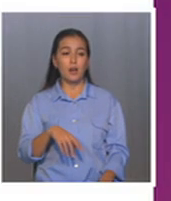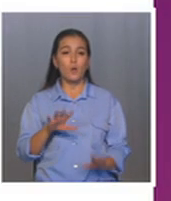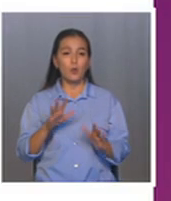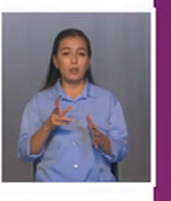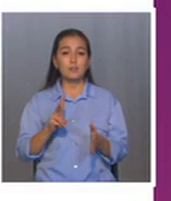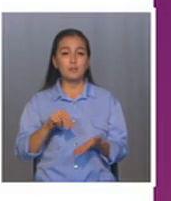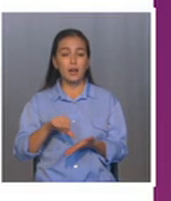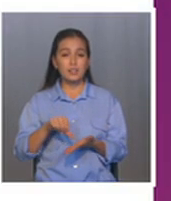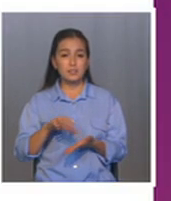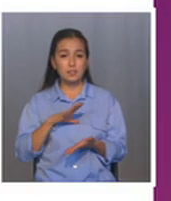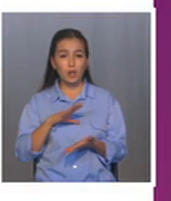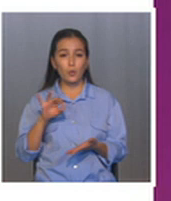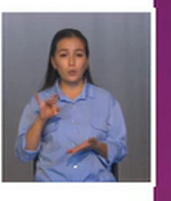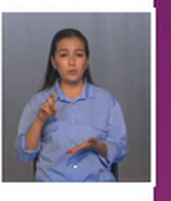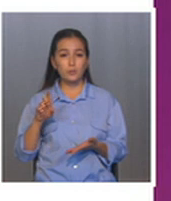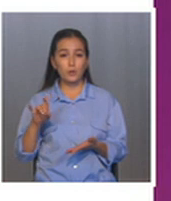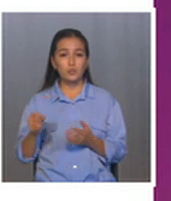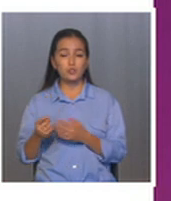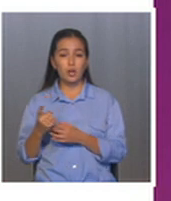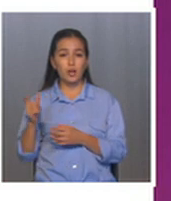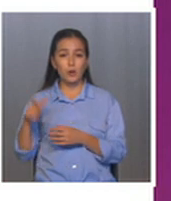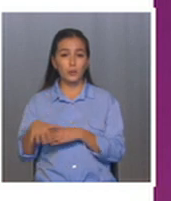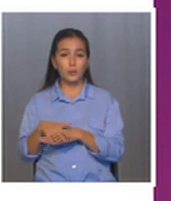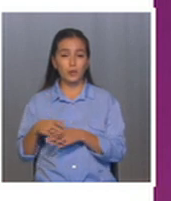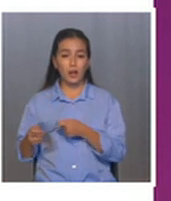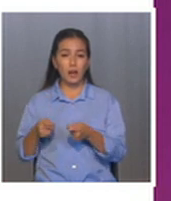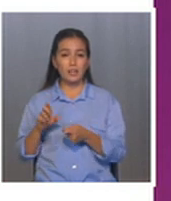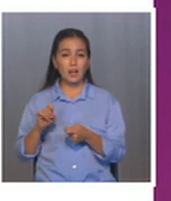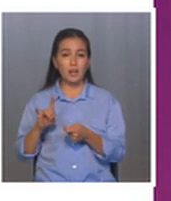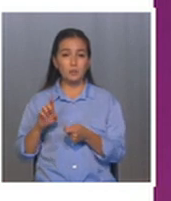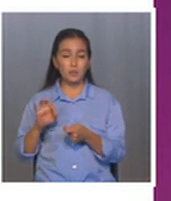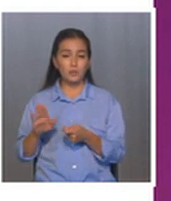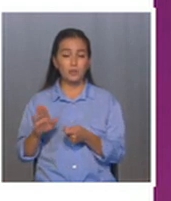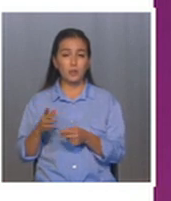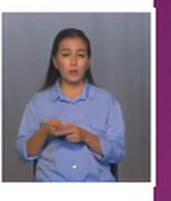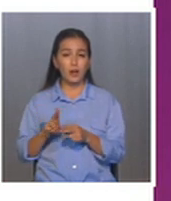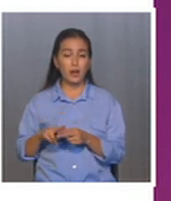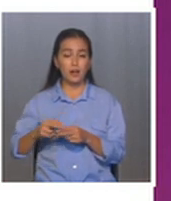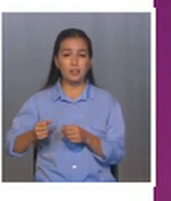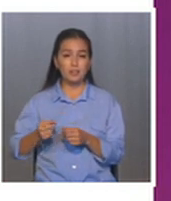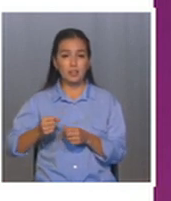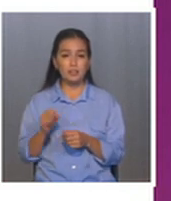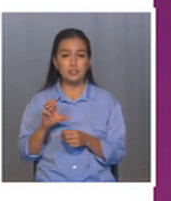қатысты? Орынбордан шыққан қалың қолды басқарушы Карпов пен оған жақта Серғазы